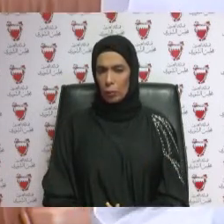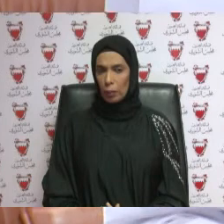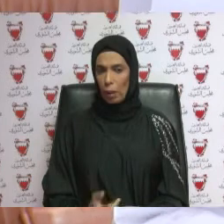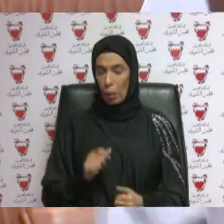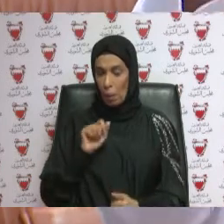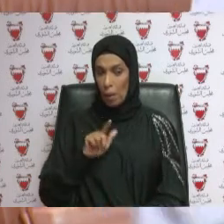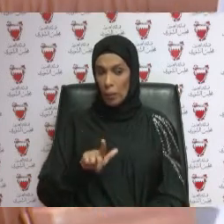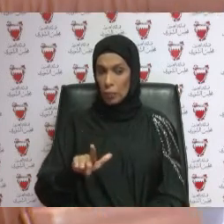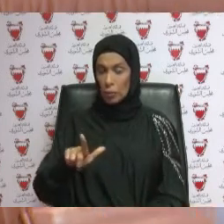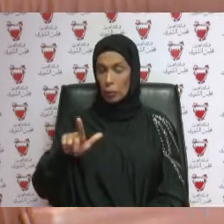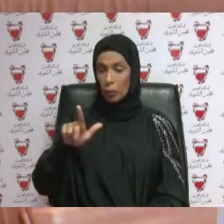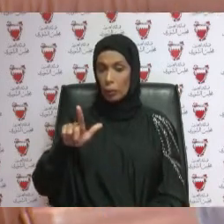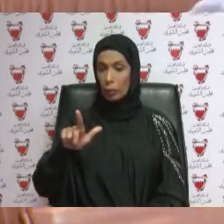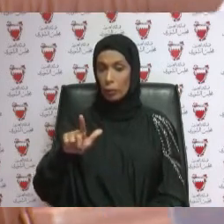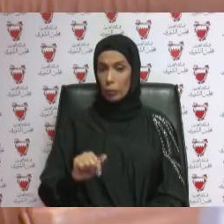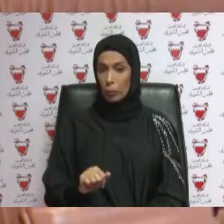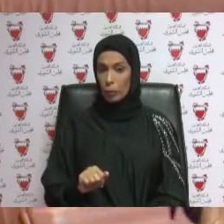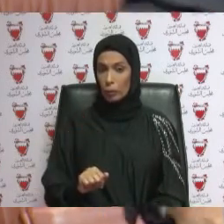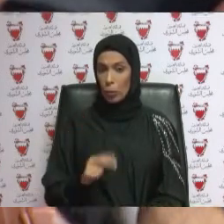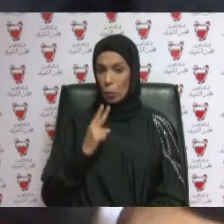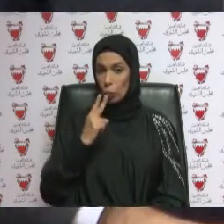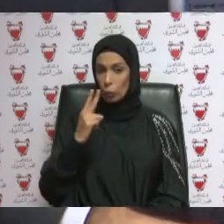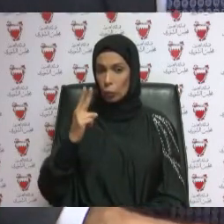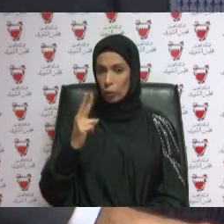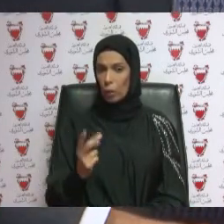الأمل برز للمرأة في عام